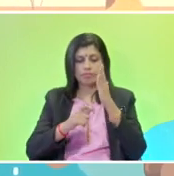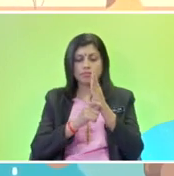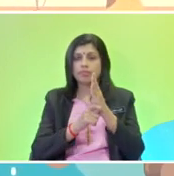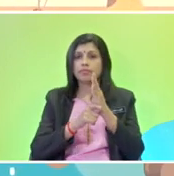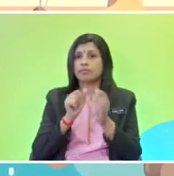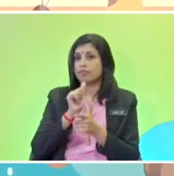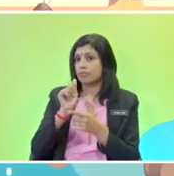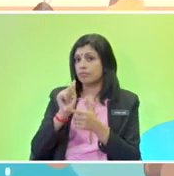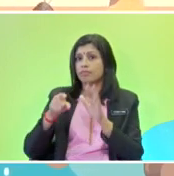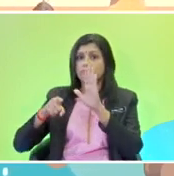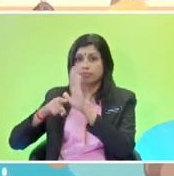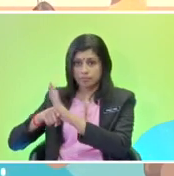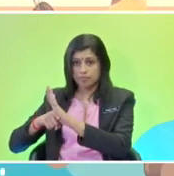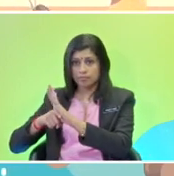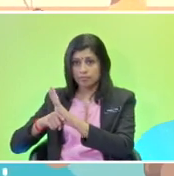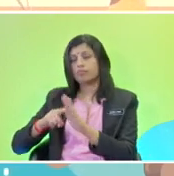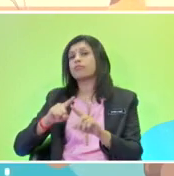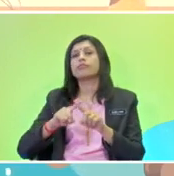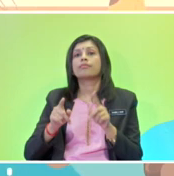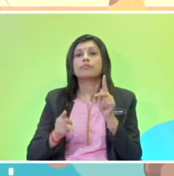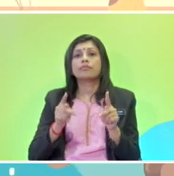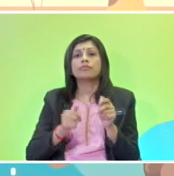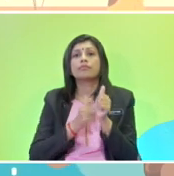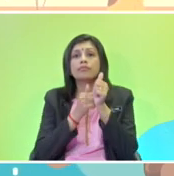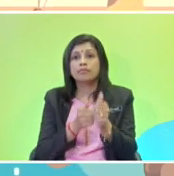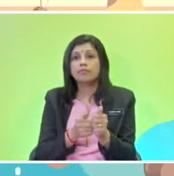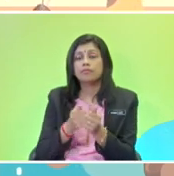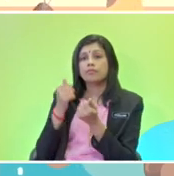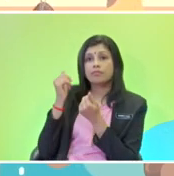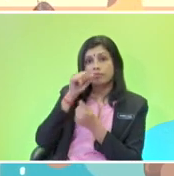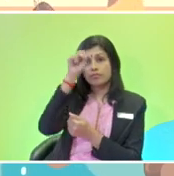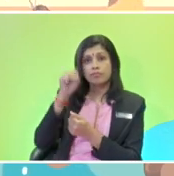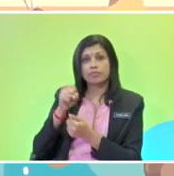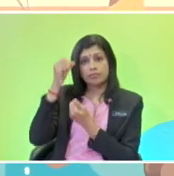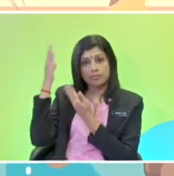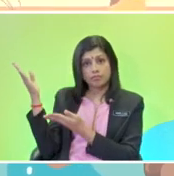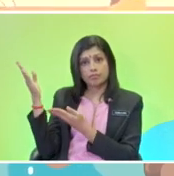tolak dulu, kalau kita ikut turutannya, kita akan dapat jawapan yang sama.